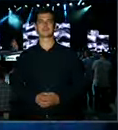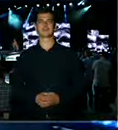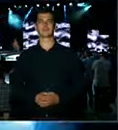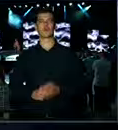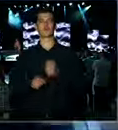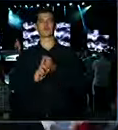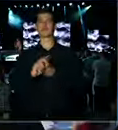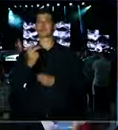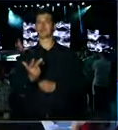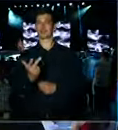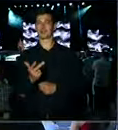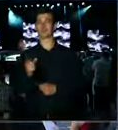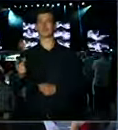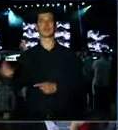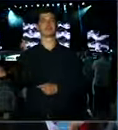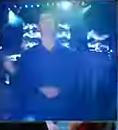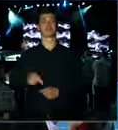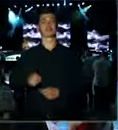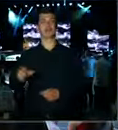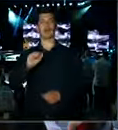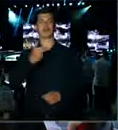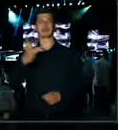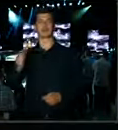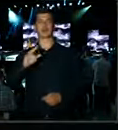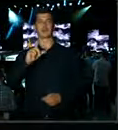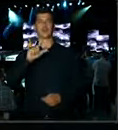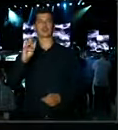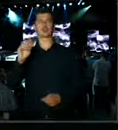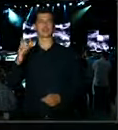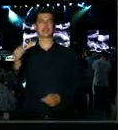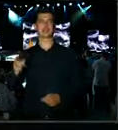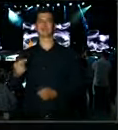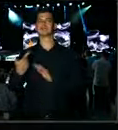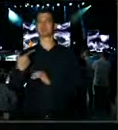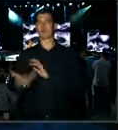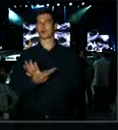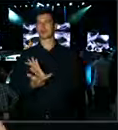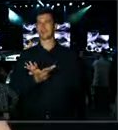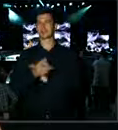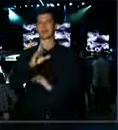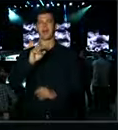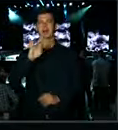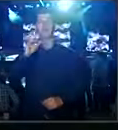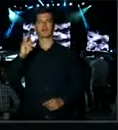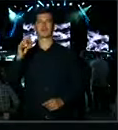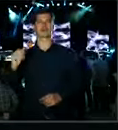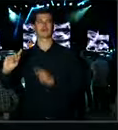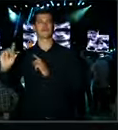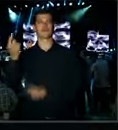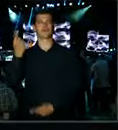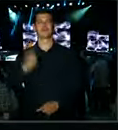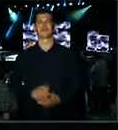Z numerem 3 wjeżdża na scenę Anna Płoszyńska, lat 18, Wartkowice.